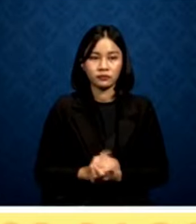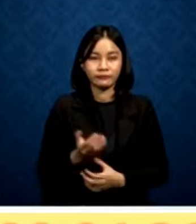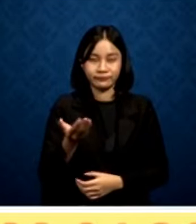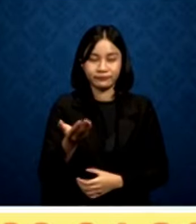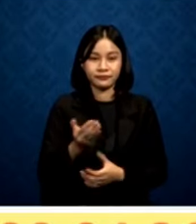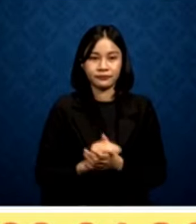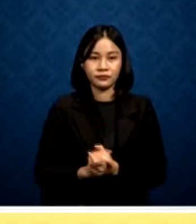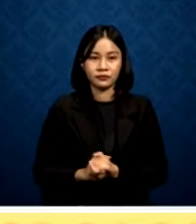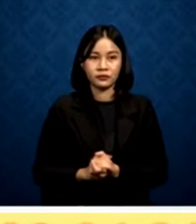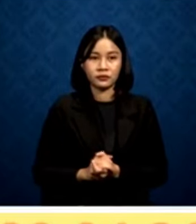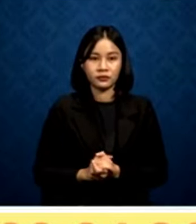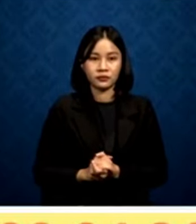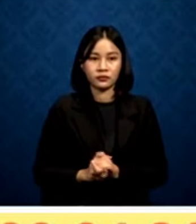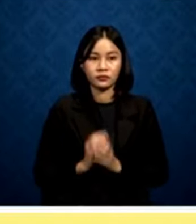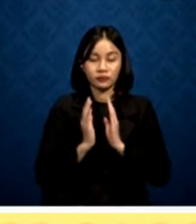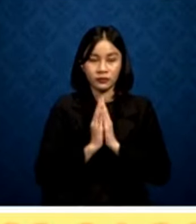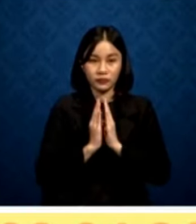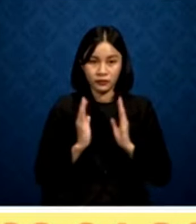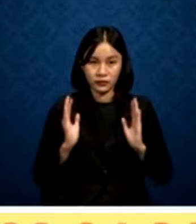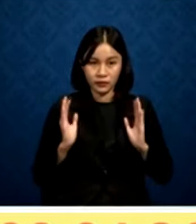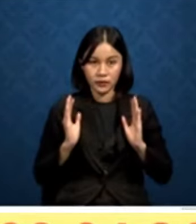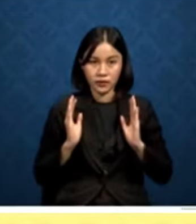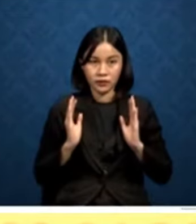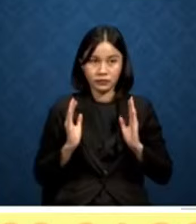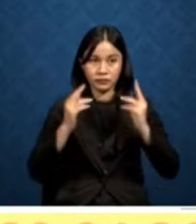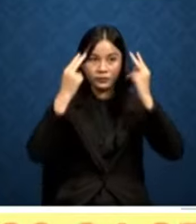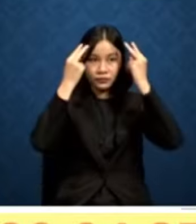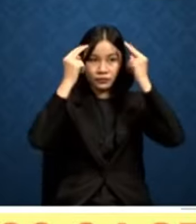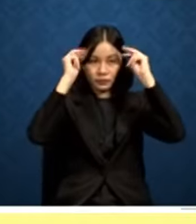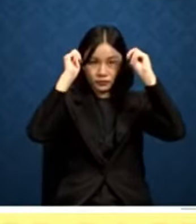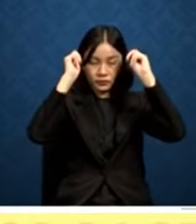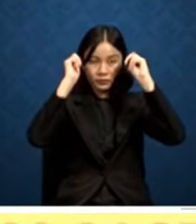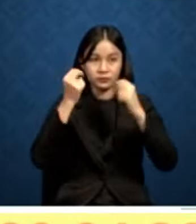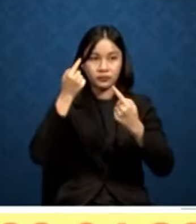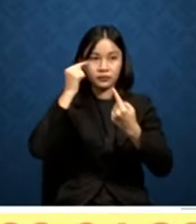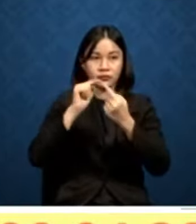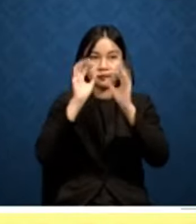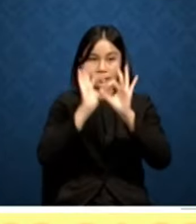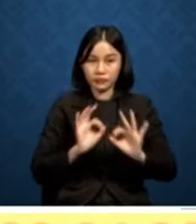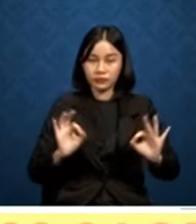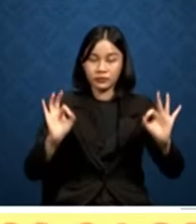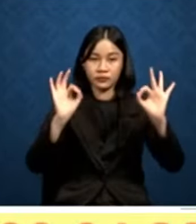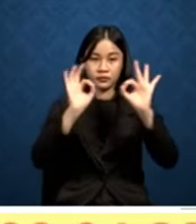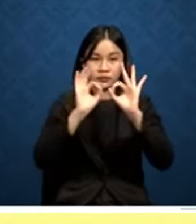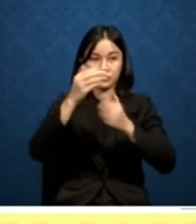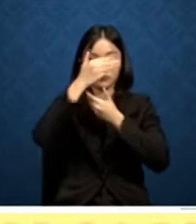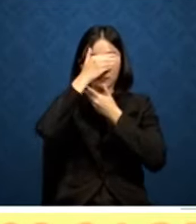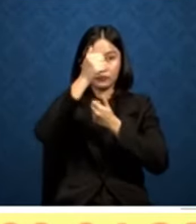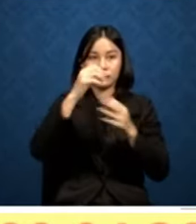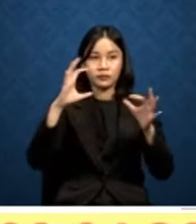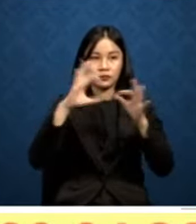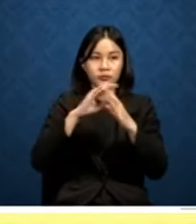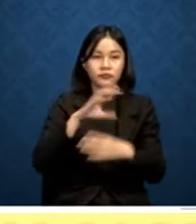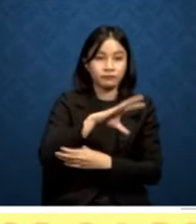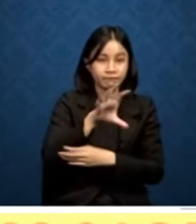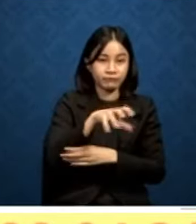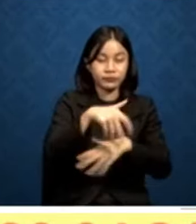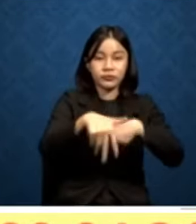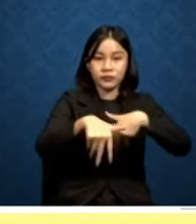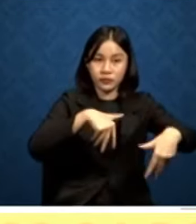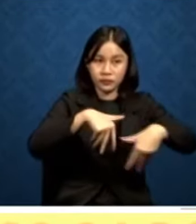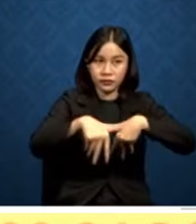คุณท่านนายกที่ให้ความสนใจในประเด็นธุรกิจหลอกรวงประชาชนจ